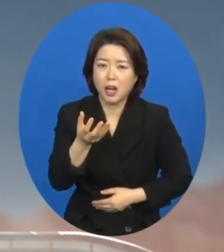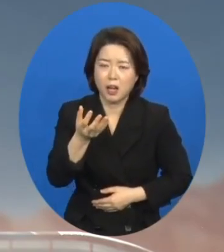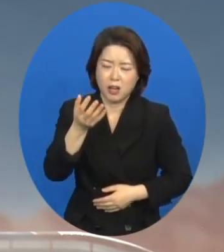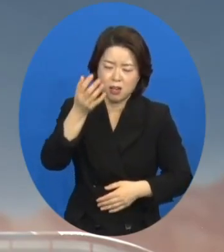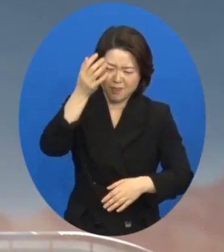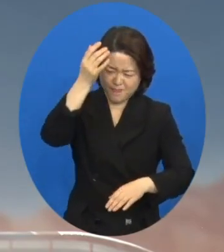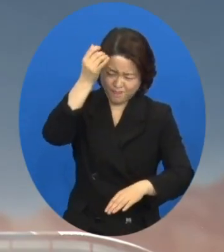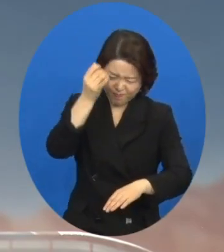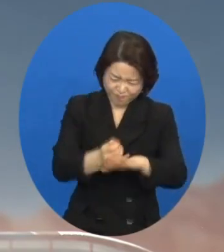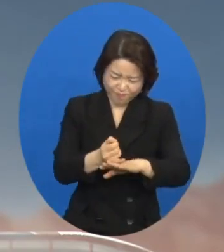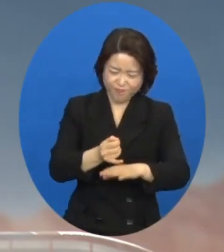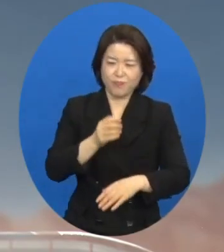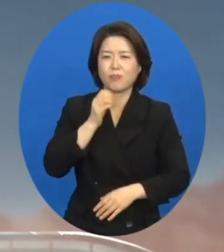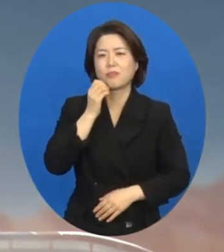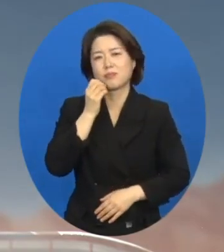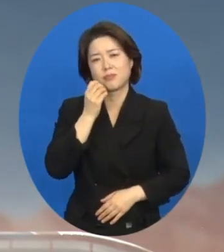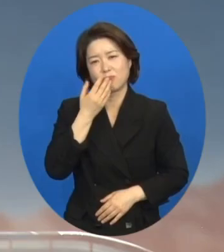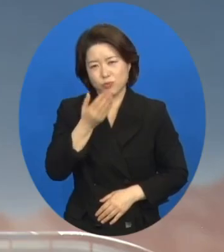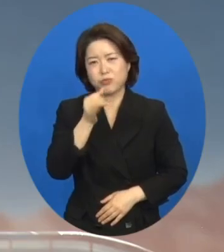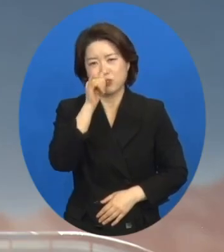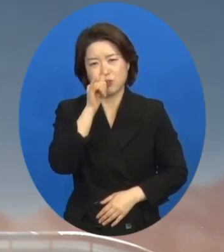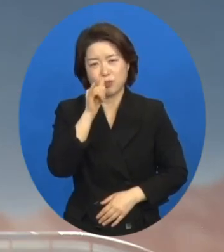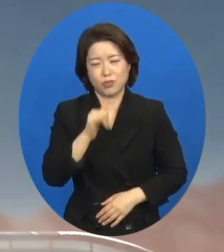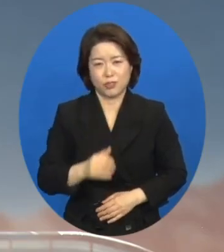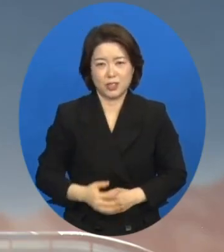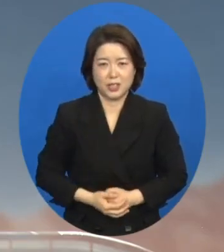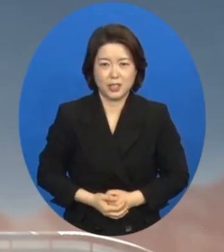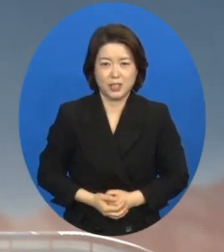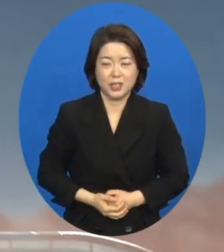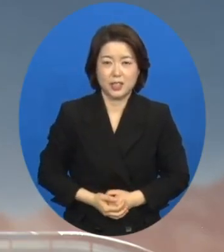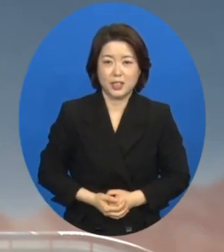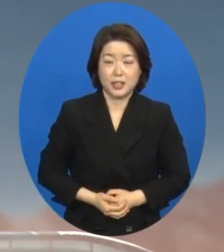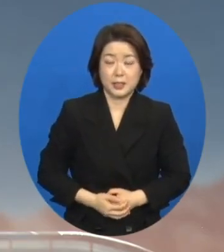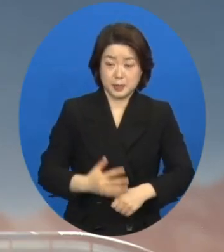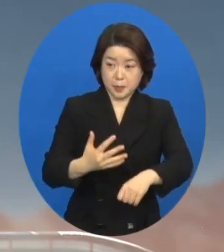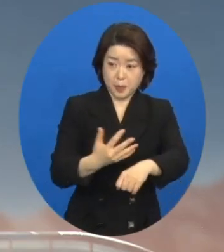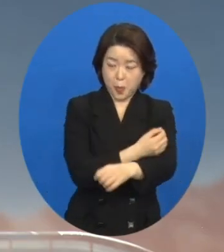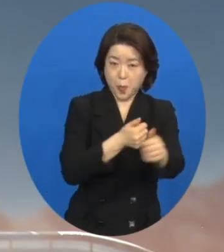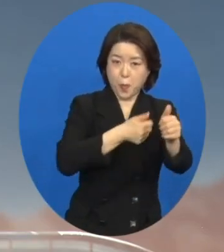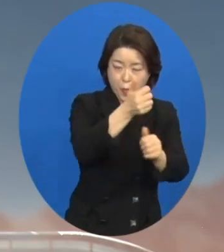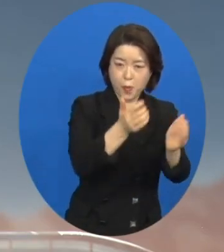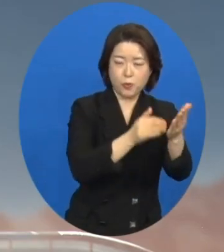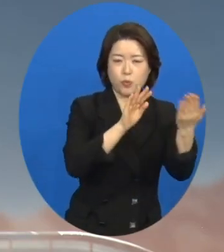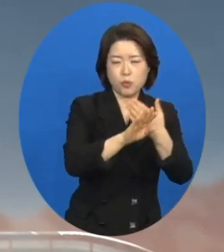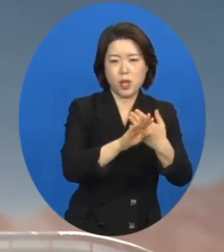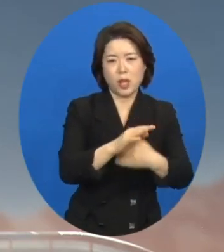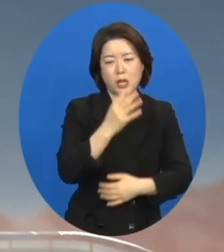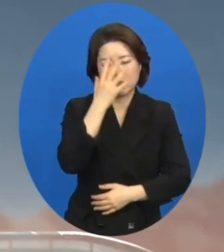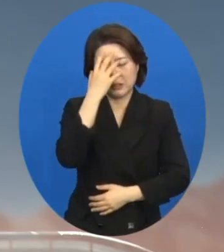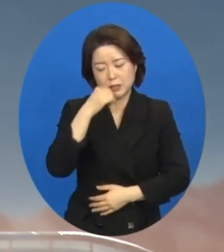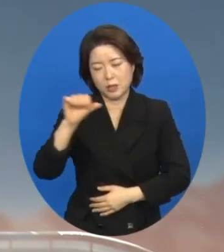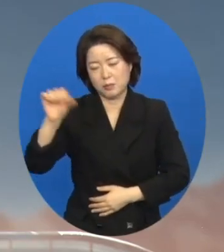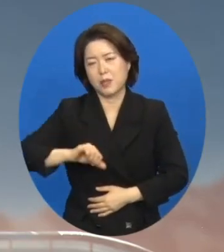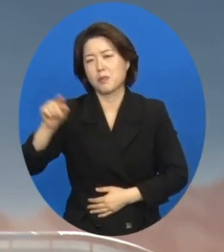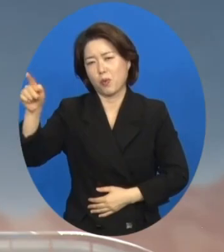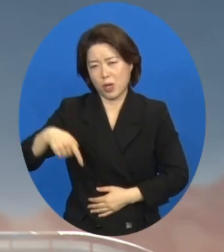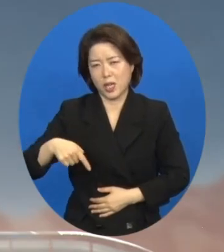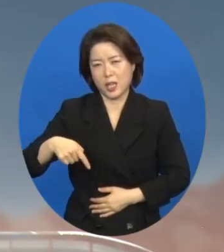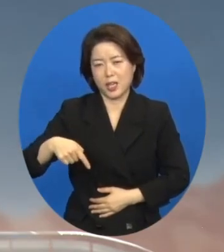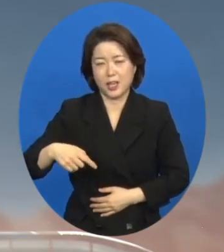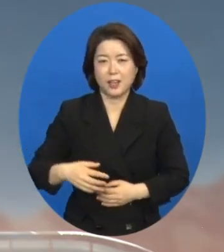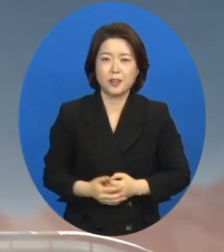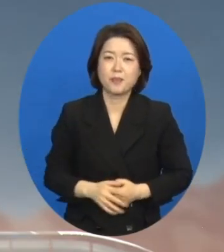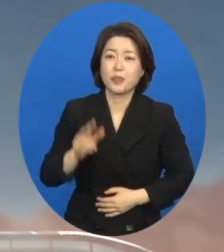있습니다. 위대한 승리 이후에 참혹한 패배입니다. 여호수아도 우리와 성정이